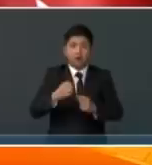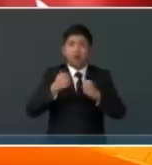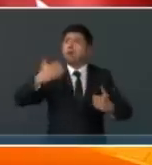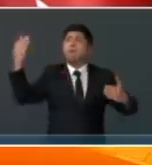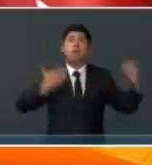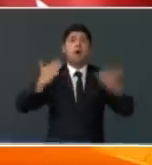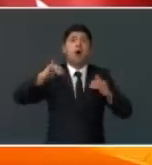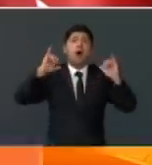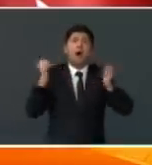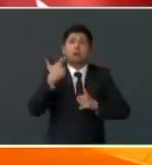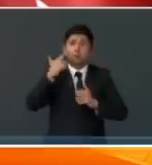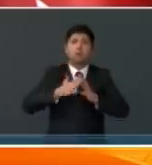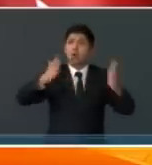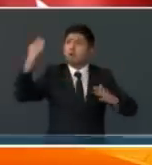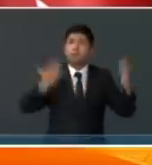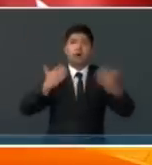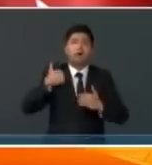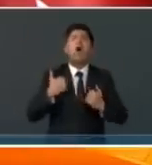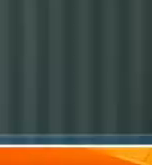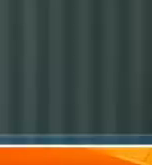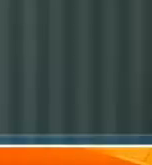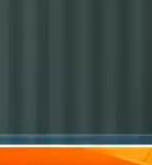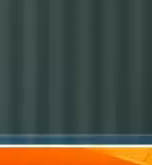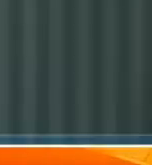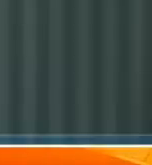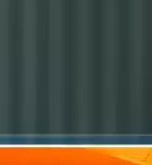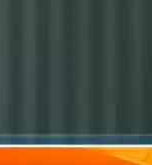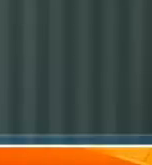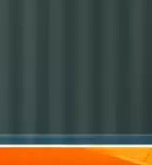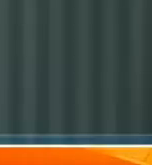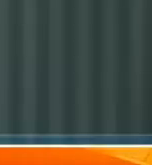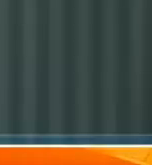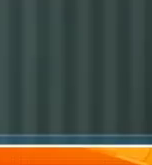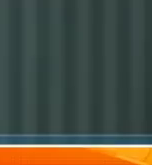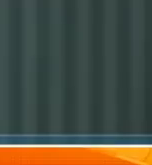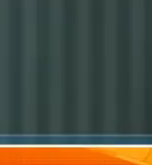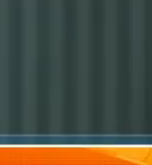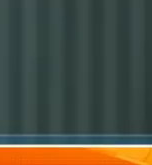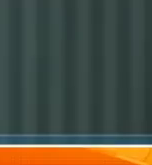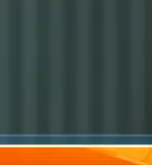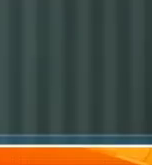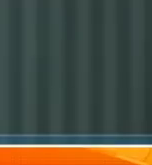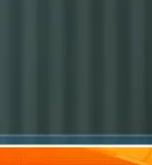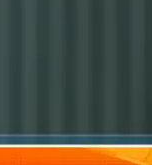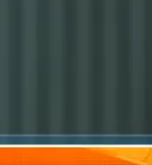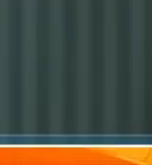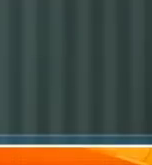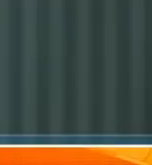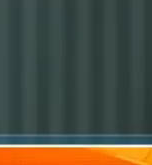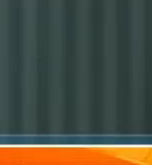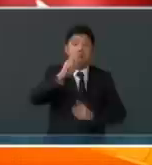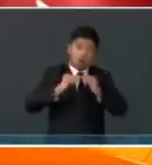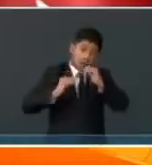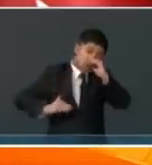kaldığı saldırıların büyüklüğüyle de Maruf bir ülkedir niye gelirimizi trilyon dolar